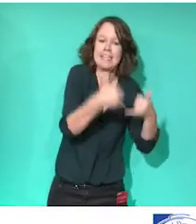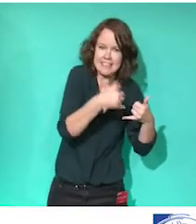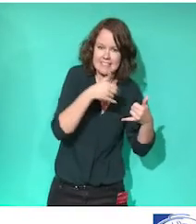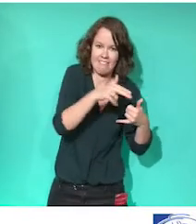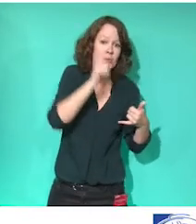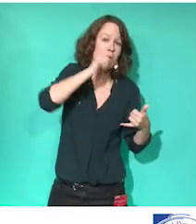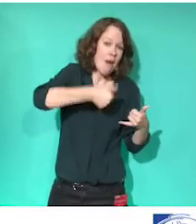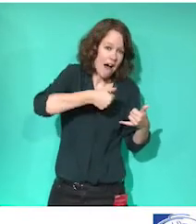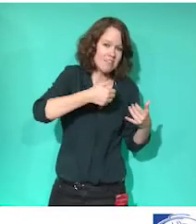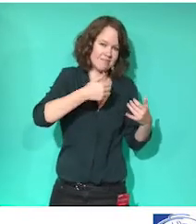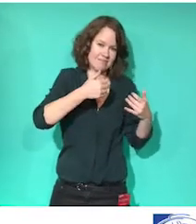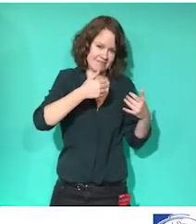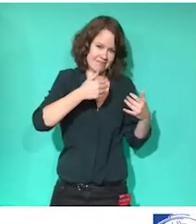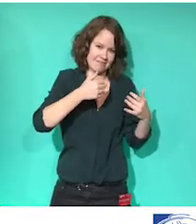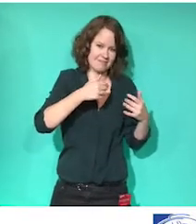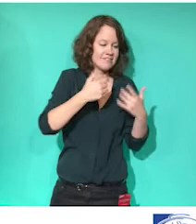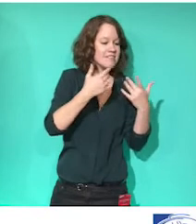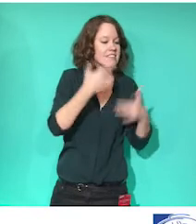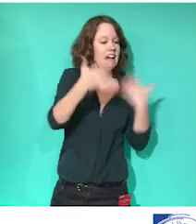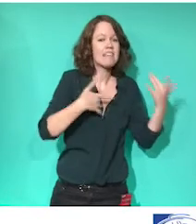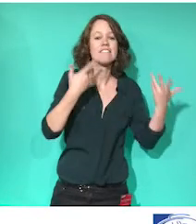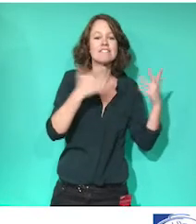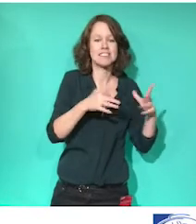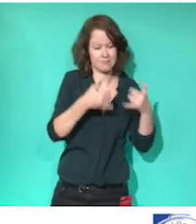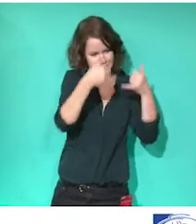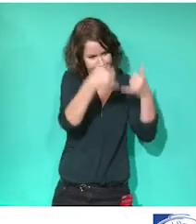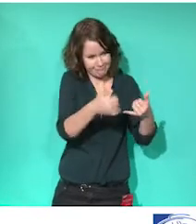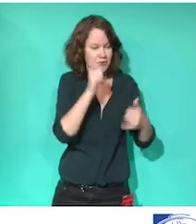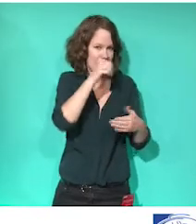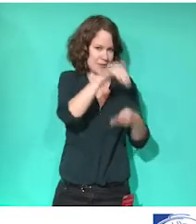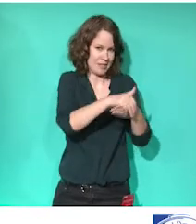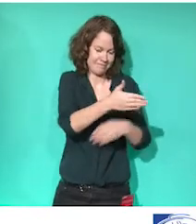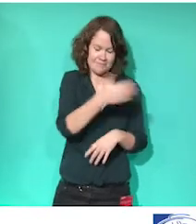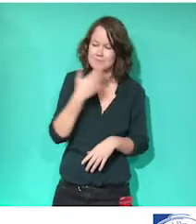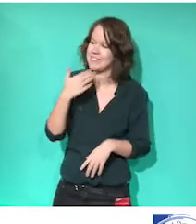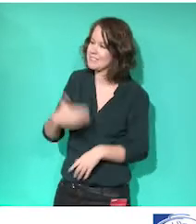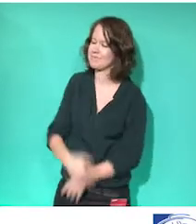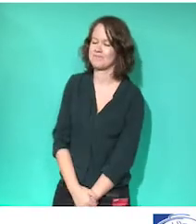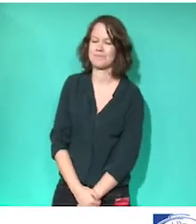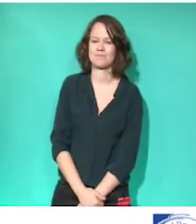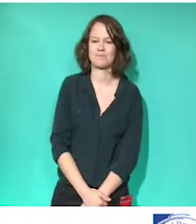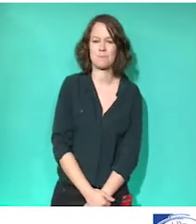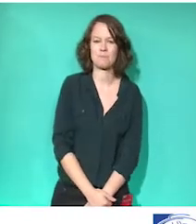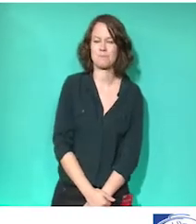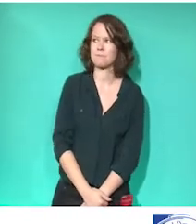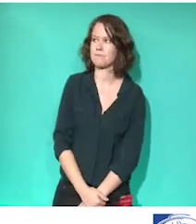remettrai demain au carreau du temple après leur représentation théâtrale. Merci encore. Merci beaucoup.